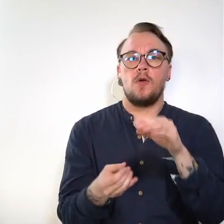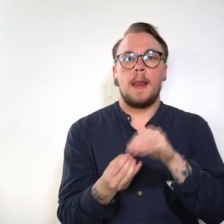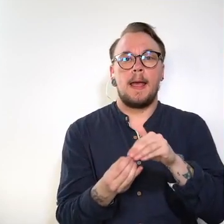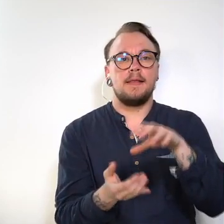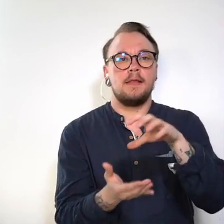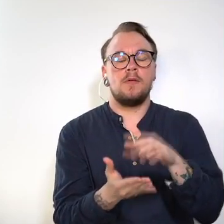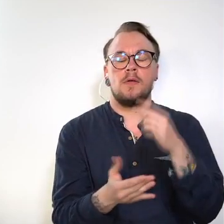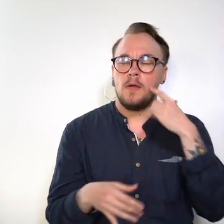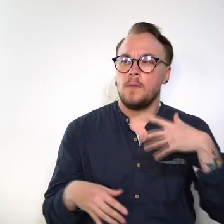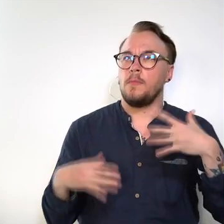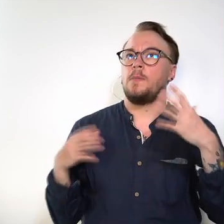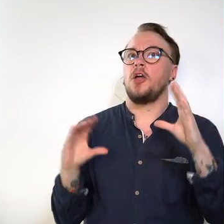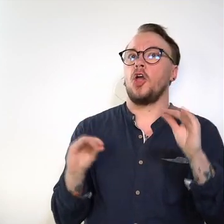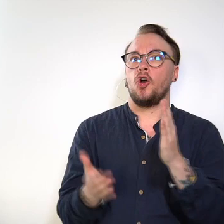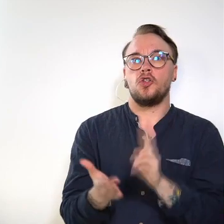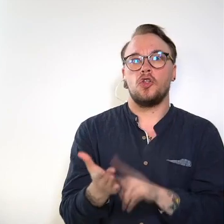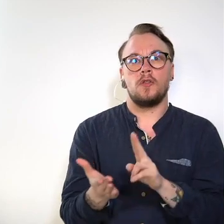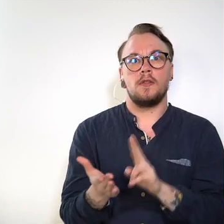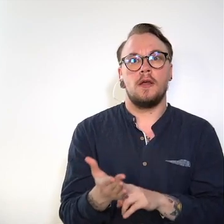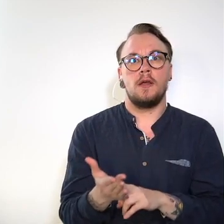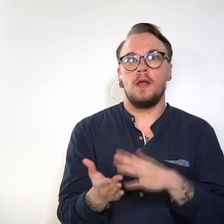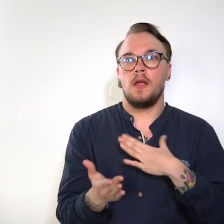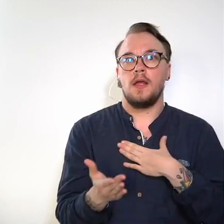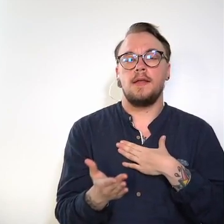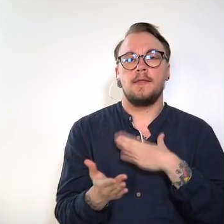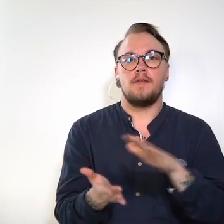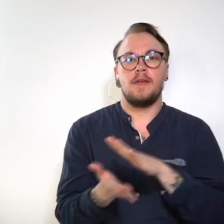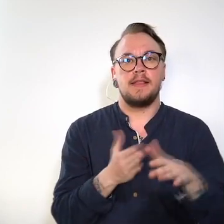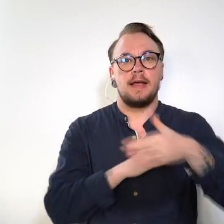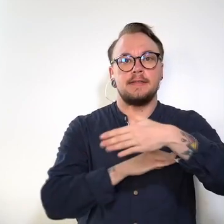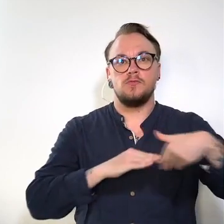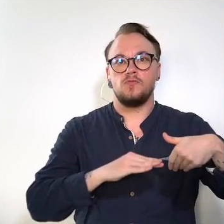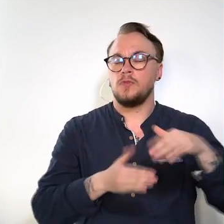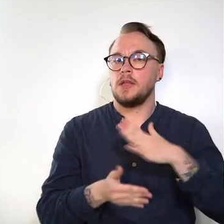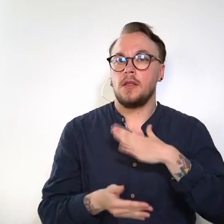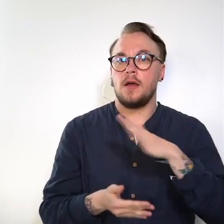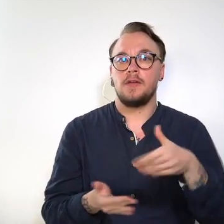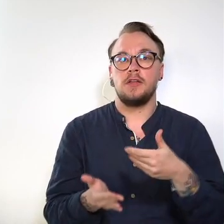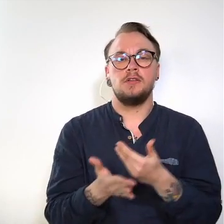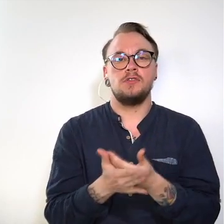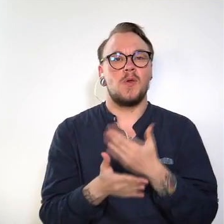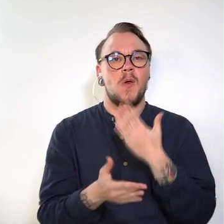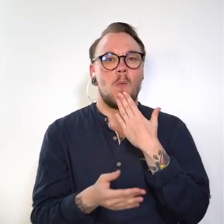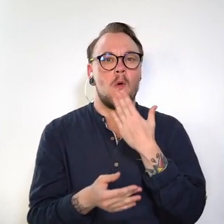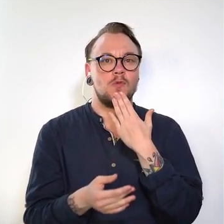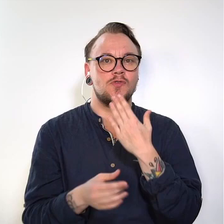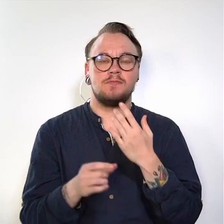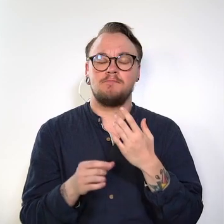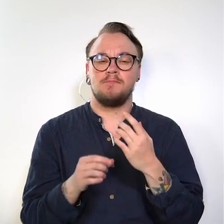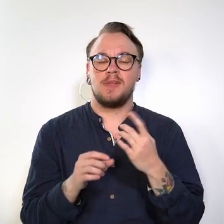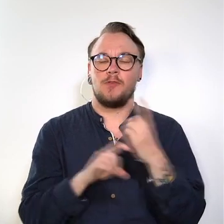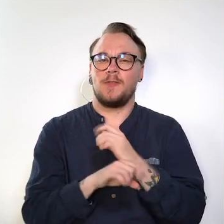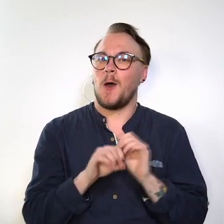mitään sensuurilakia, koska homous ei tartu viettely- tai mallioppimisen